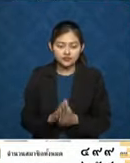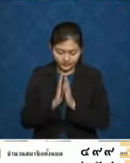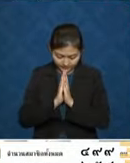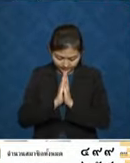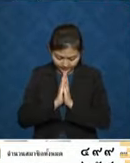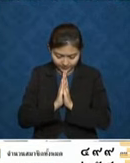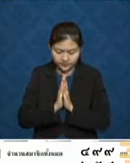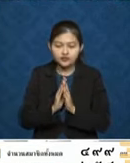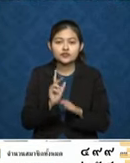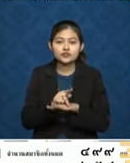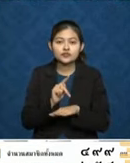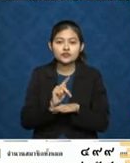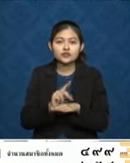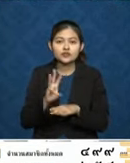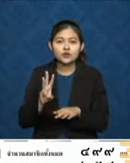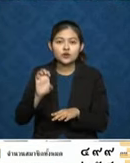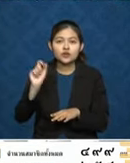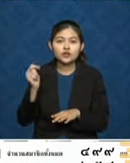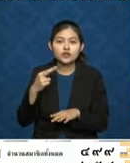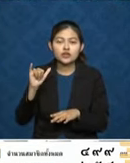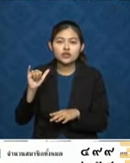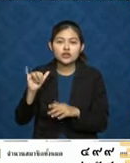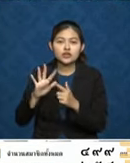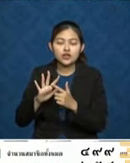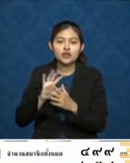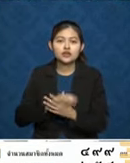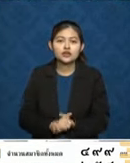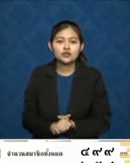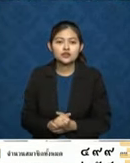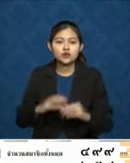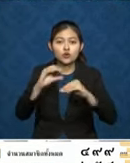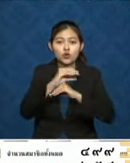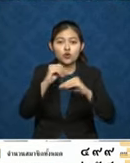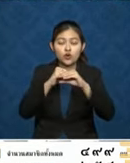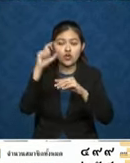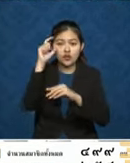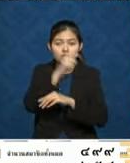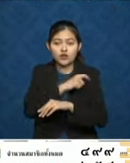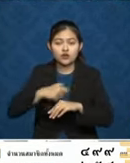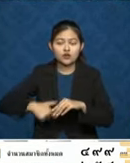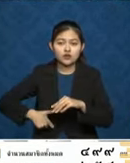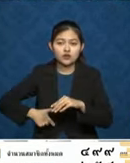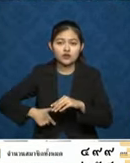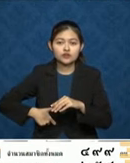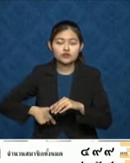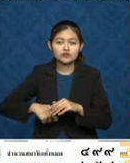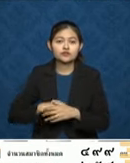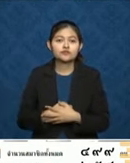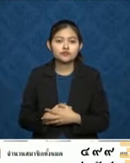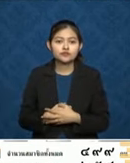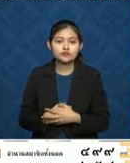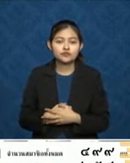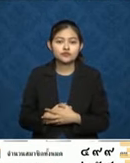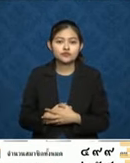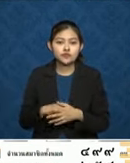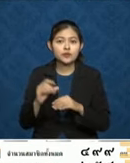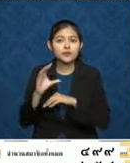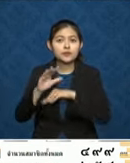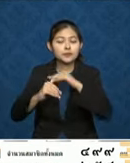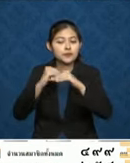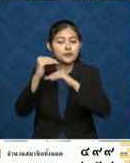กระผมวิทยาแก้วปาดเอ่อโครงการพระราชดำรินะครับในการพัฒนา